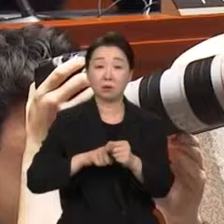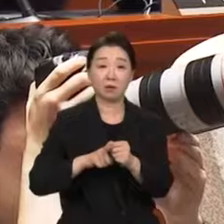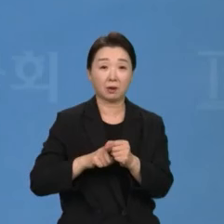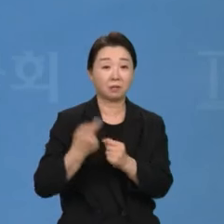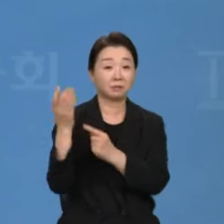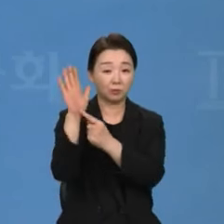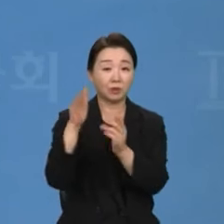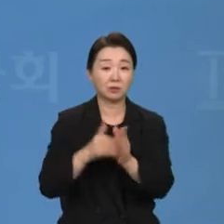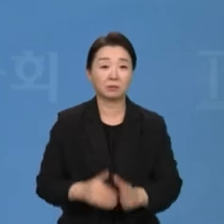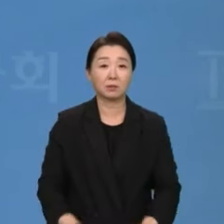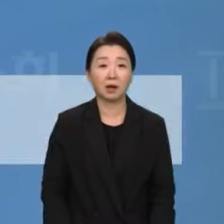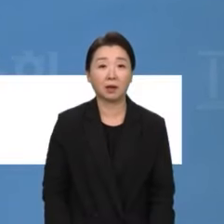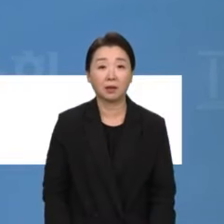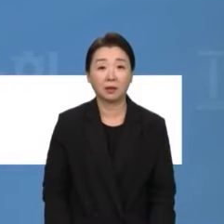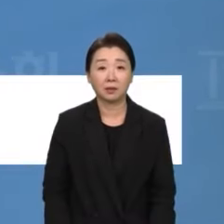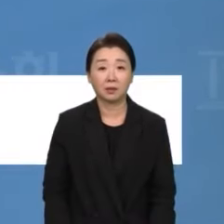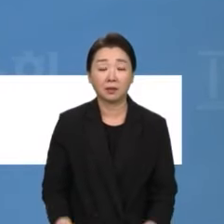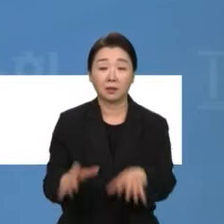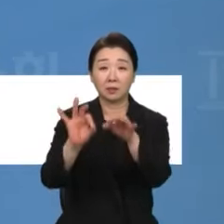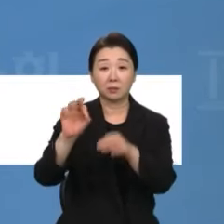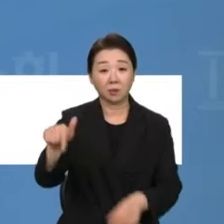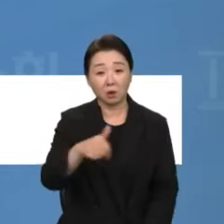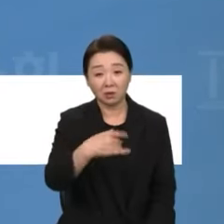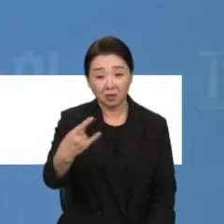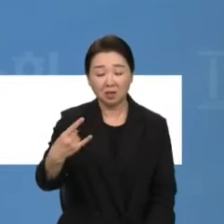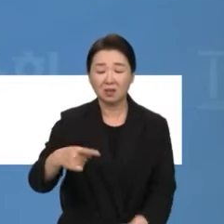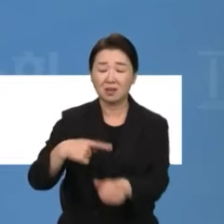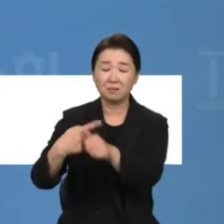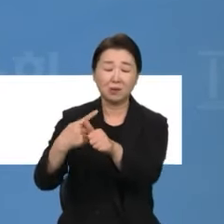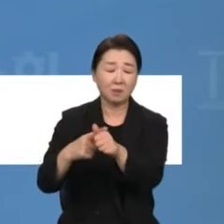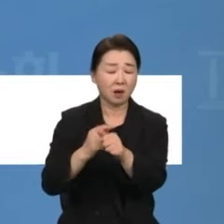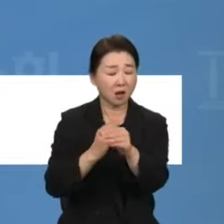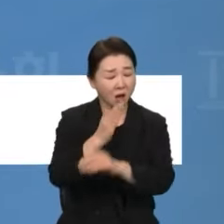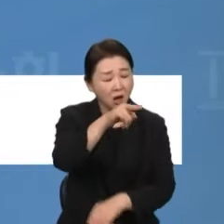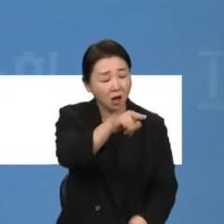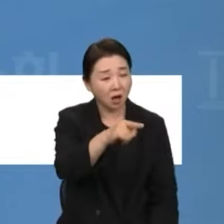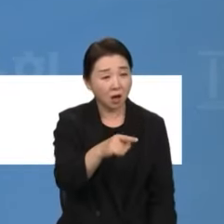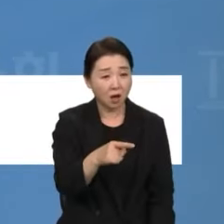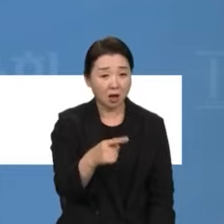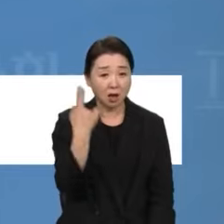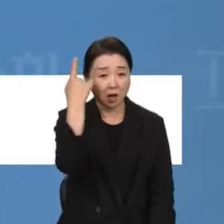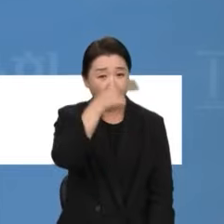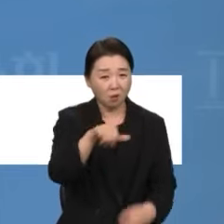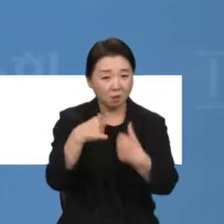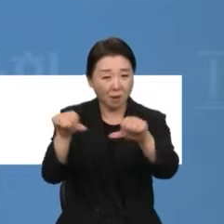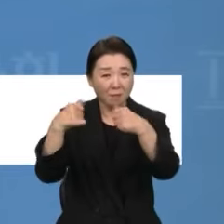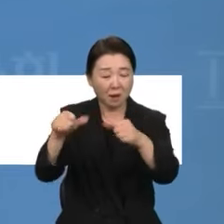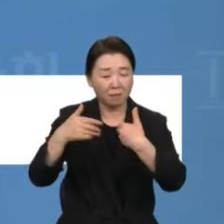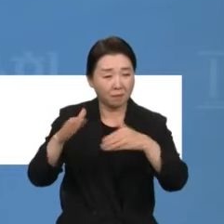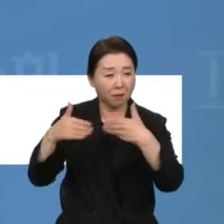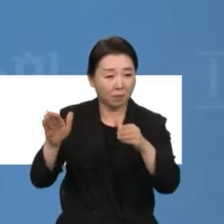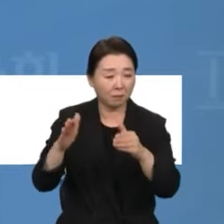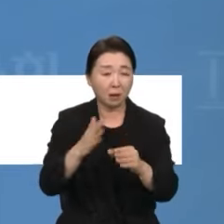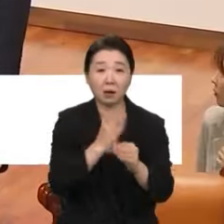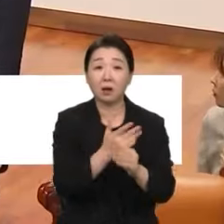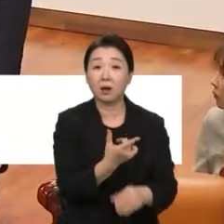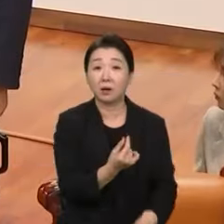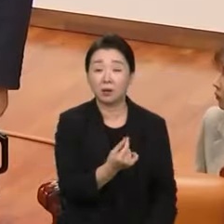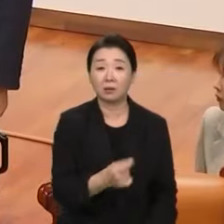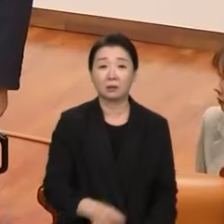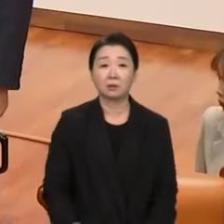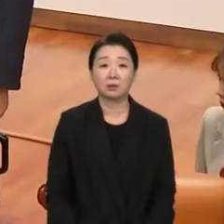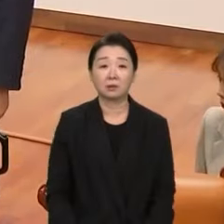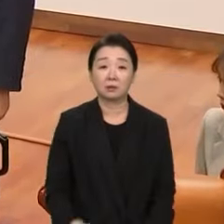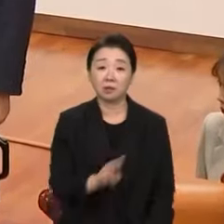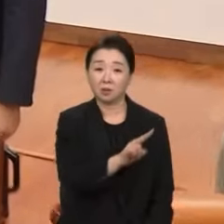주장했습니다. 특히 김건희 여사에 대한 비방은 도를 넘어 인신공격 수준으로 치닫고 있습니다.